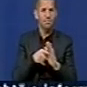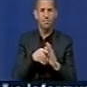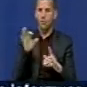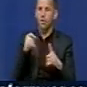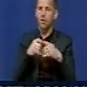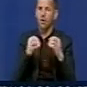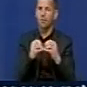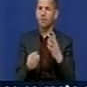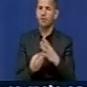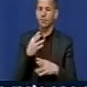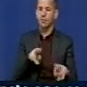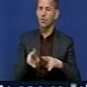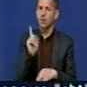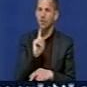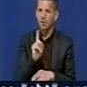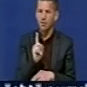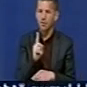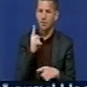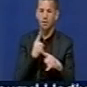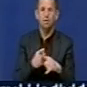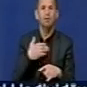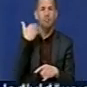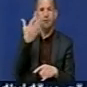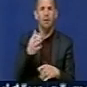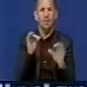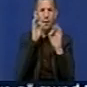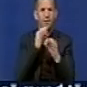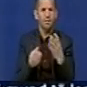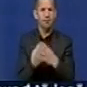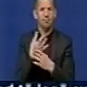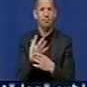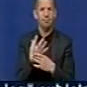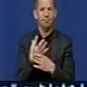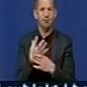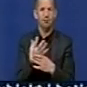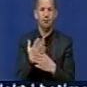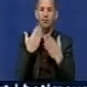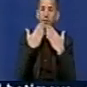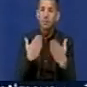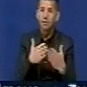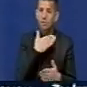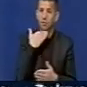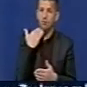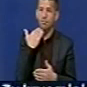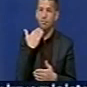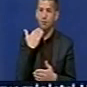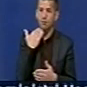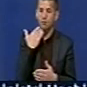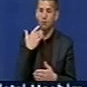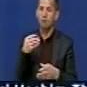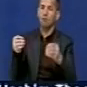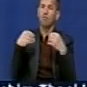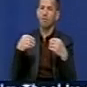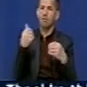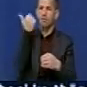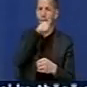gjykat, nuk ka formu gjykat, as ka me formu gjykat për Kosovën. Prandaj, falënderit shumë që ju na interpretoni që ajo